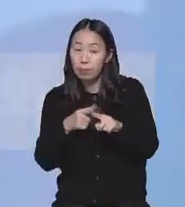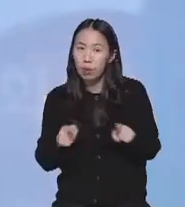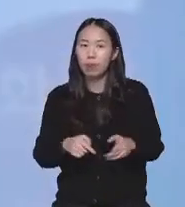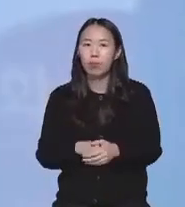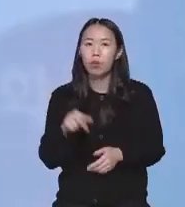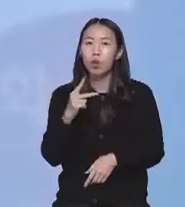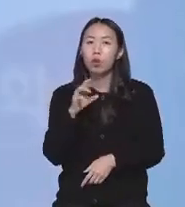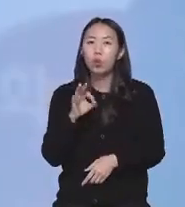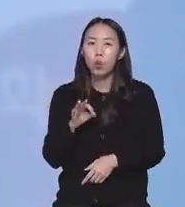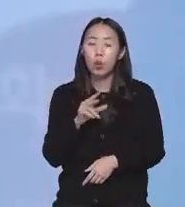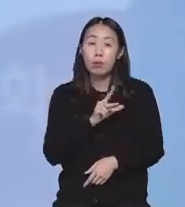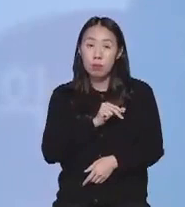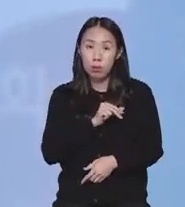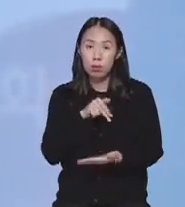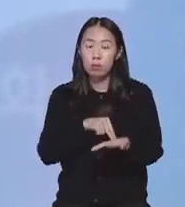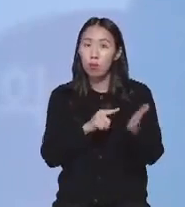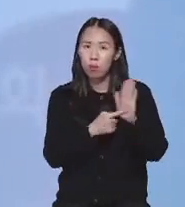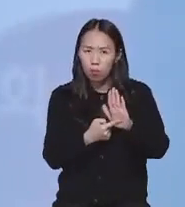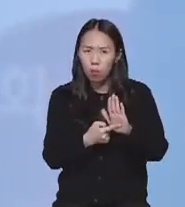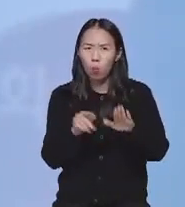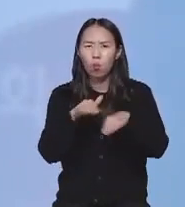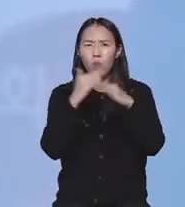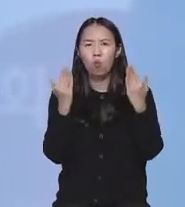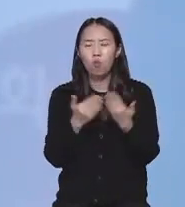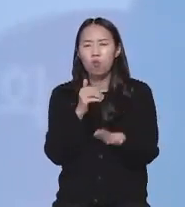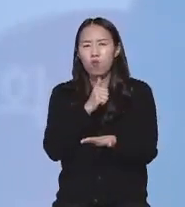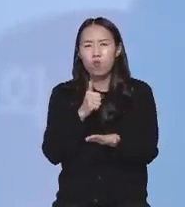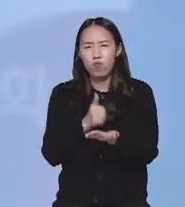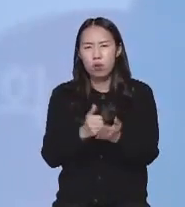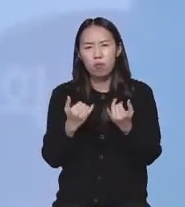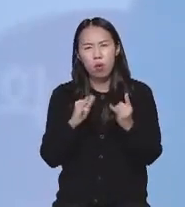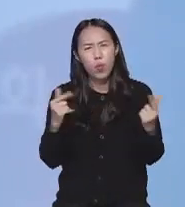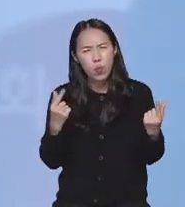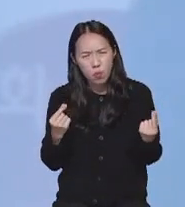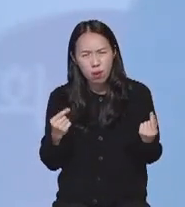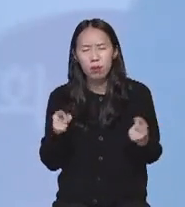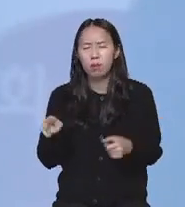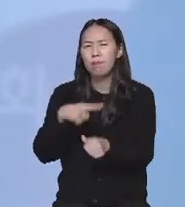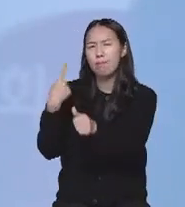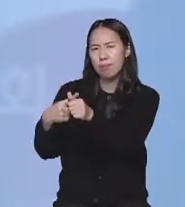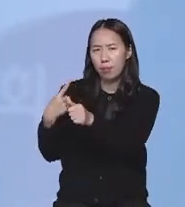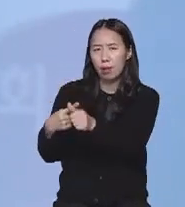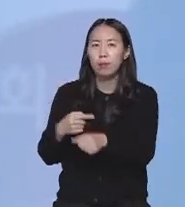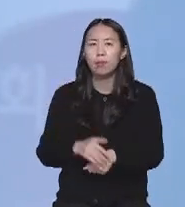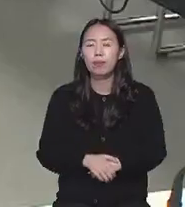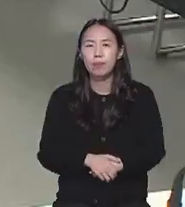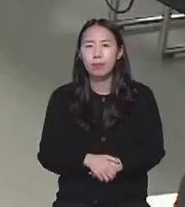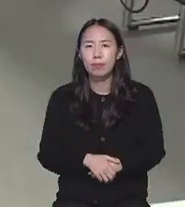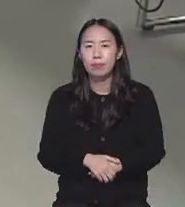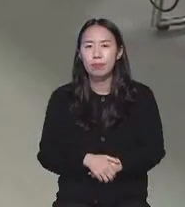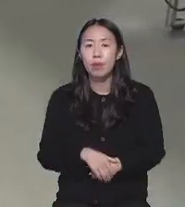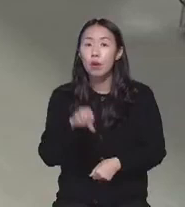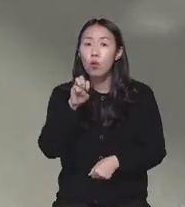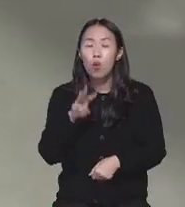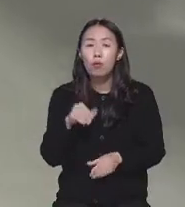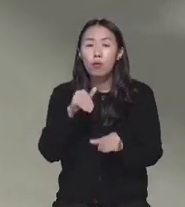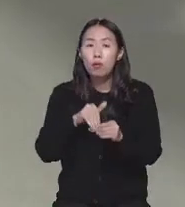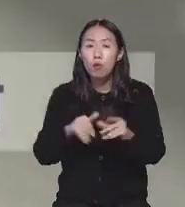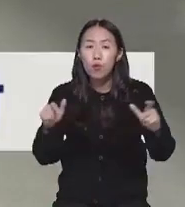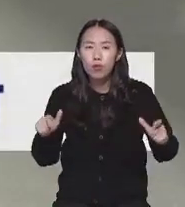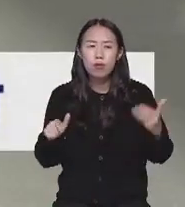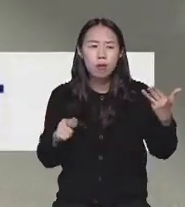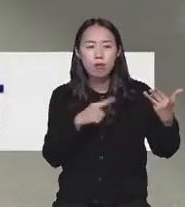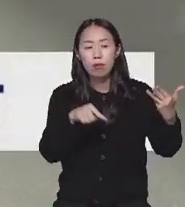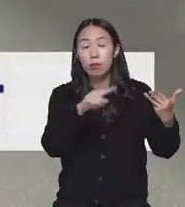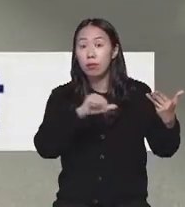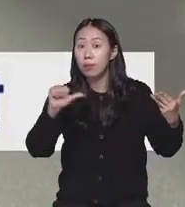내고 모두가 역사의 죄인이 되는 길이라며 이 같은 움직임을 강하게 비판했습니다. 광주 선거구 8곳